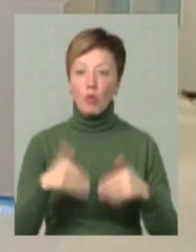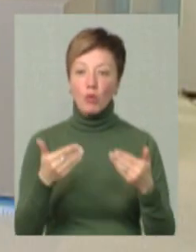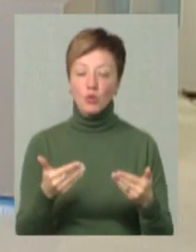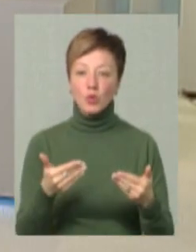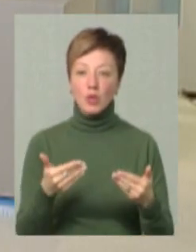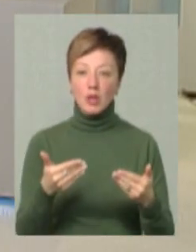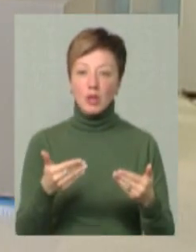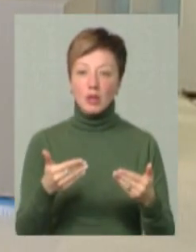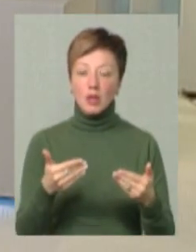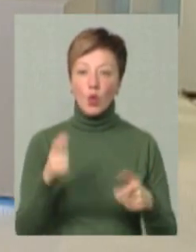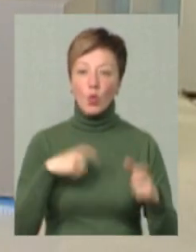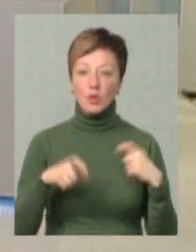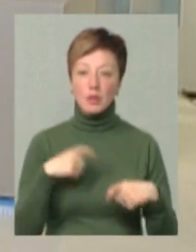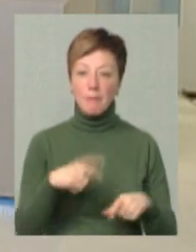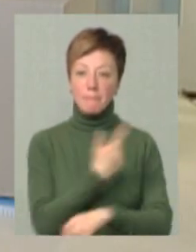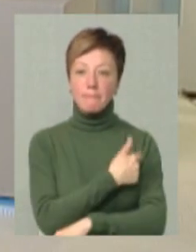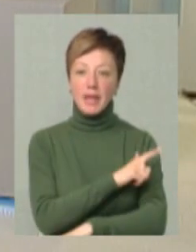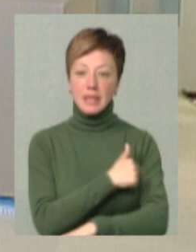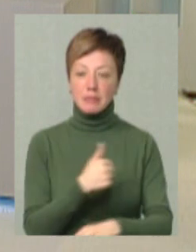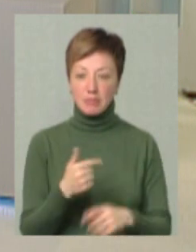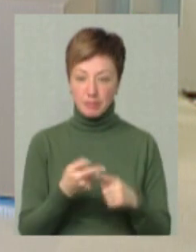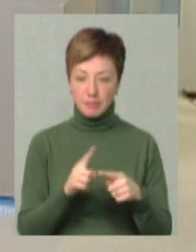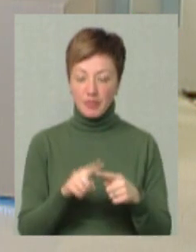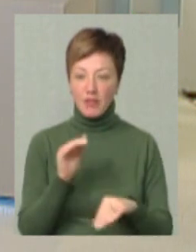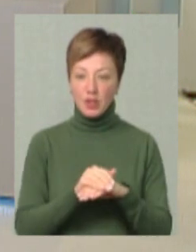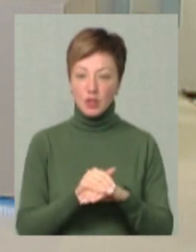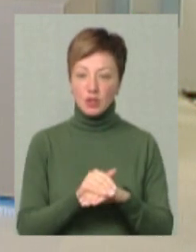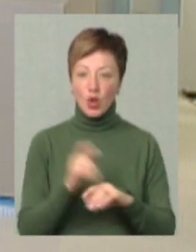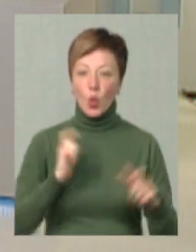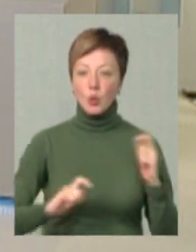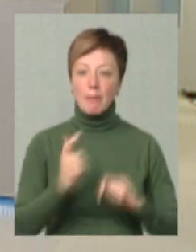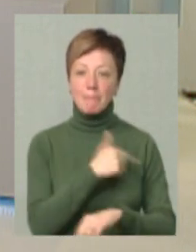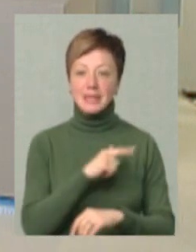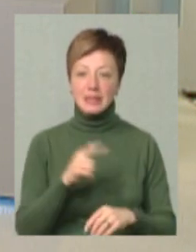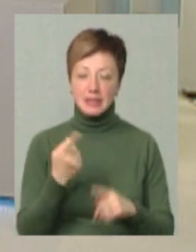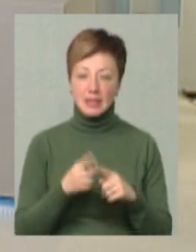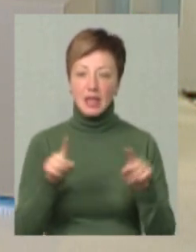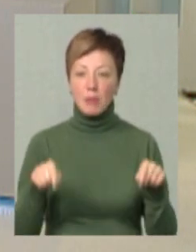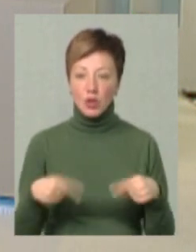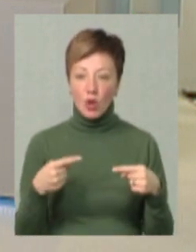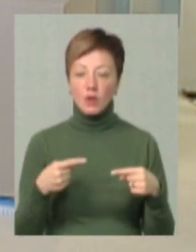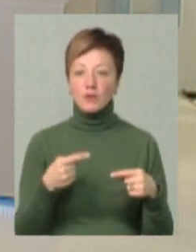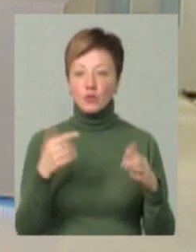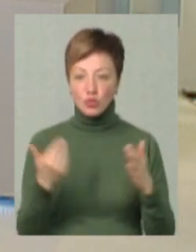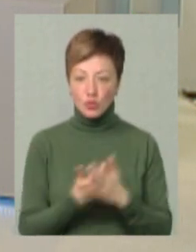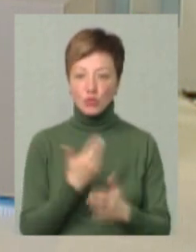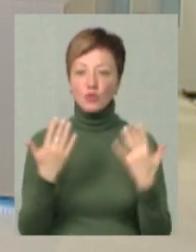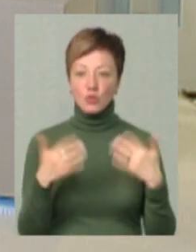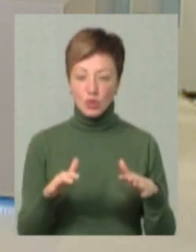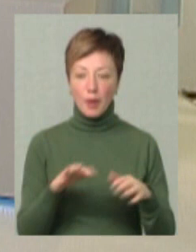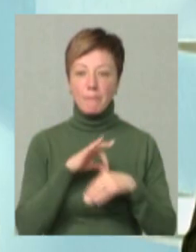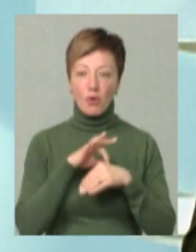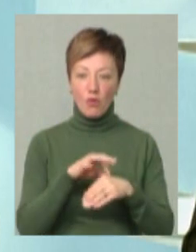пропонує базові курси по клінічній медицині, тобто це фактично курси медсестер, курси реабілітологів, вони знову-таки вже